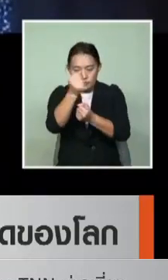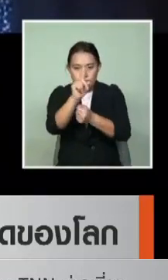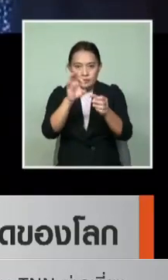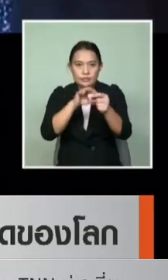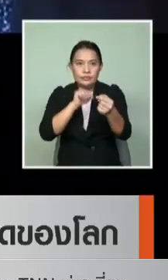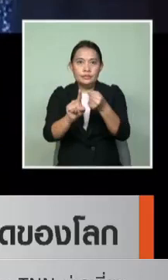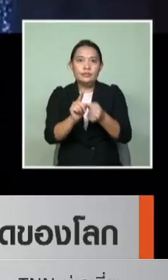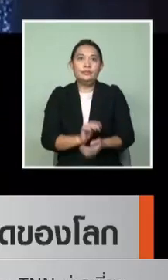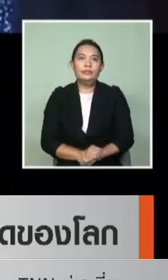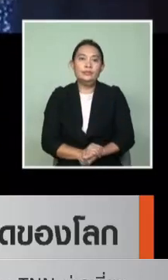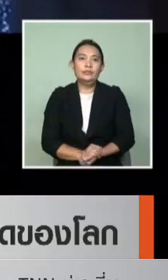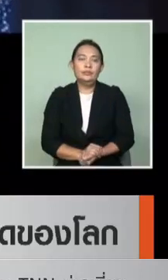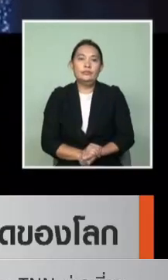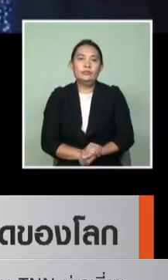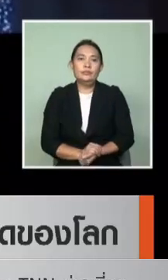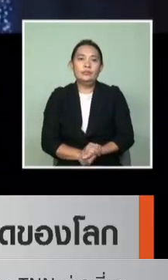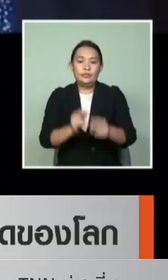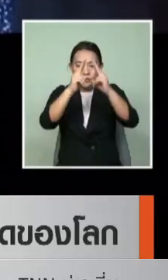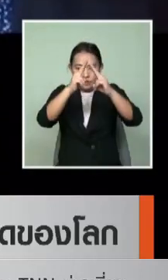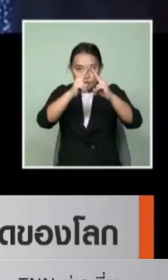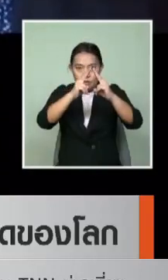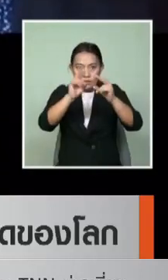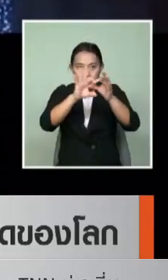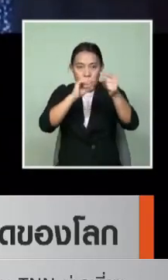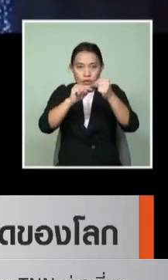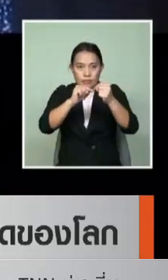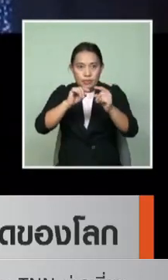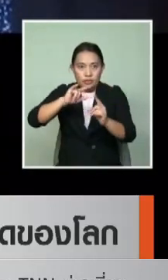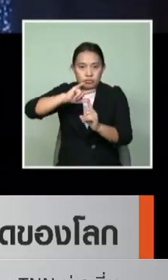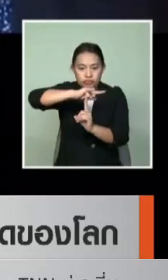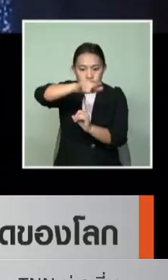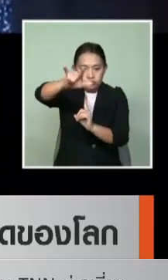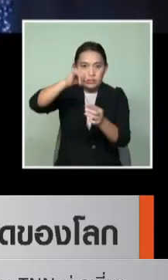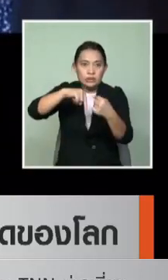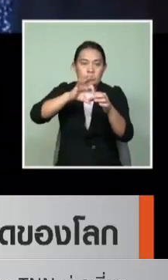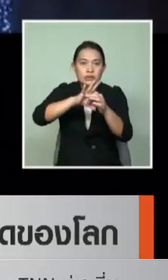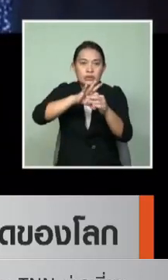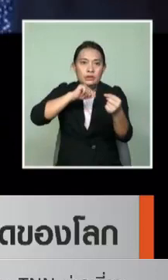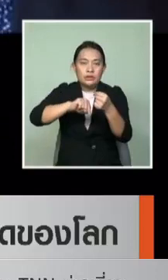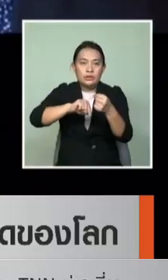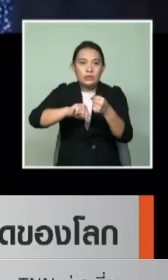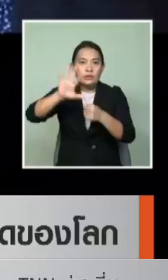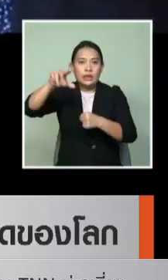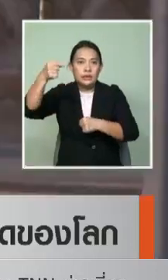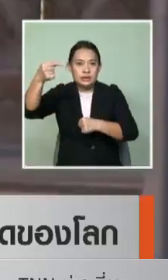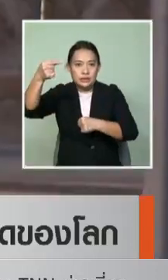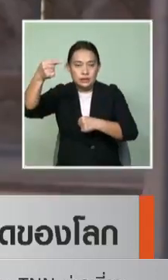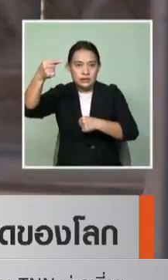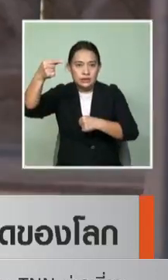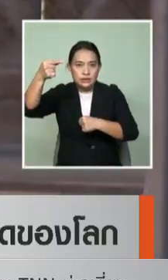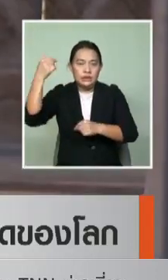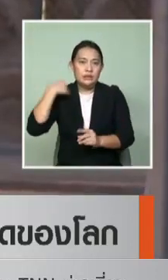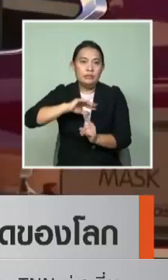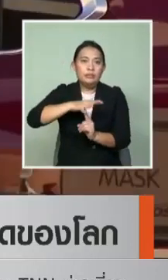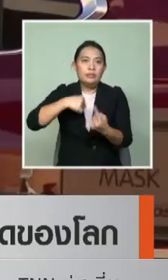5G นะคะคือเสาที่แพร่เชื้อไวรัสโคโรนาสายพันธุ์ใหม่แล้วก็ทำให้มีคนในบางประเทศเนี่ยนะคะพยายามจะไปเผาเสา 5G แล้วนะคะ